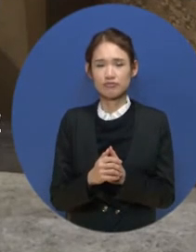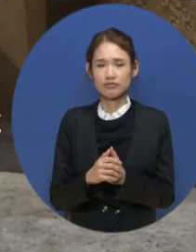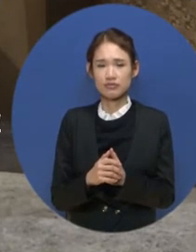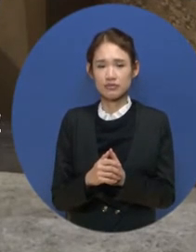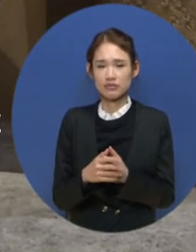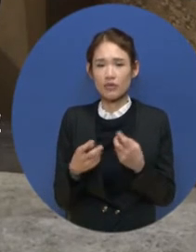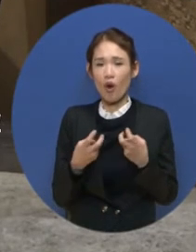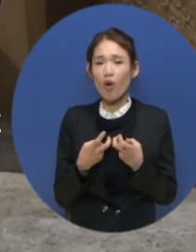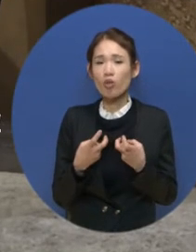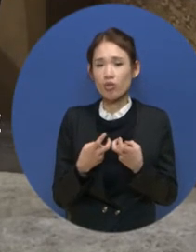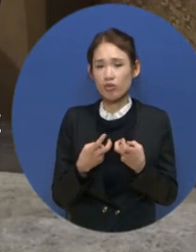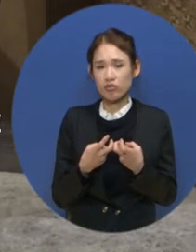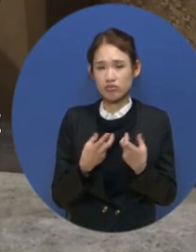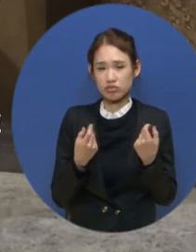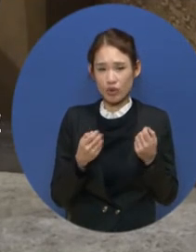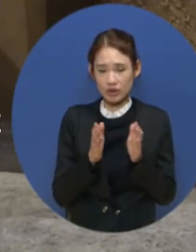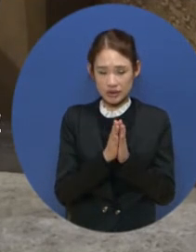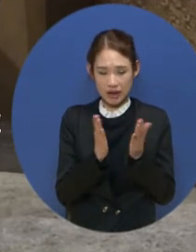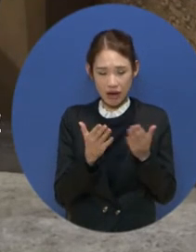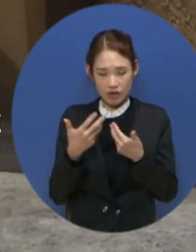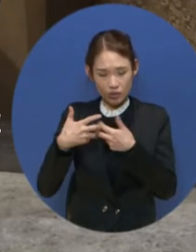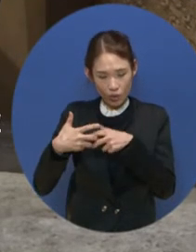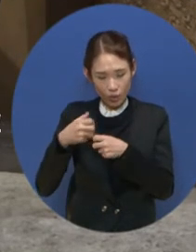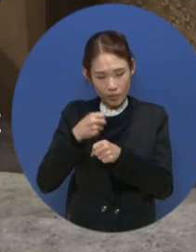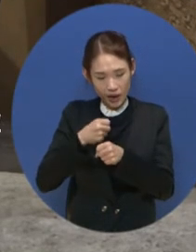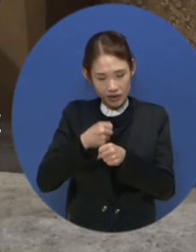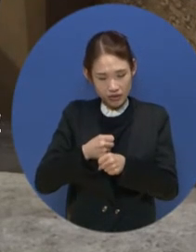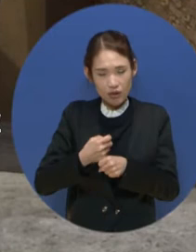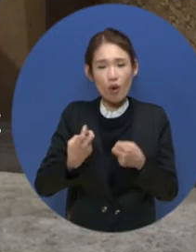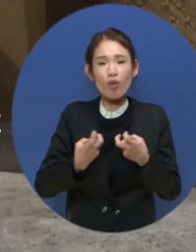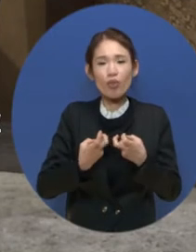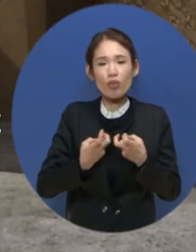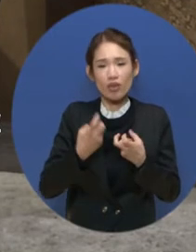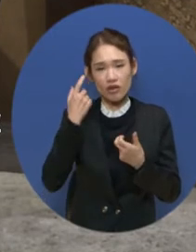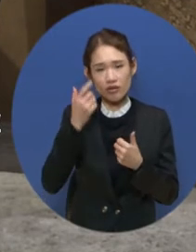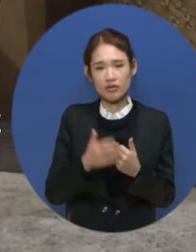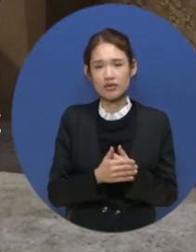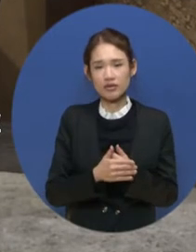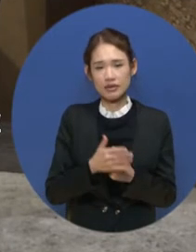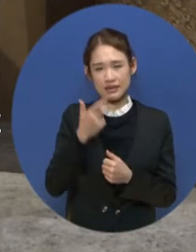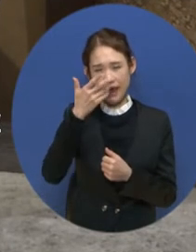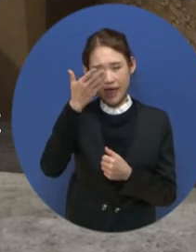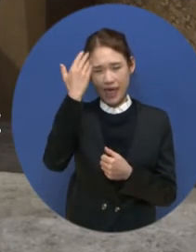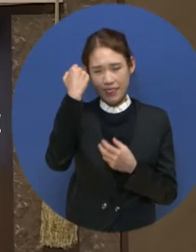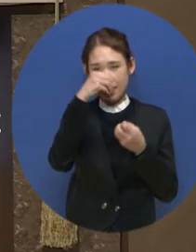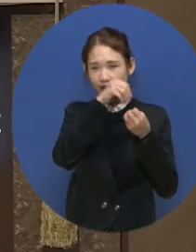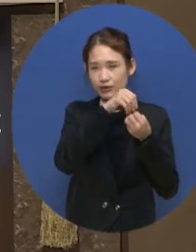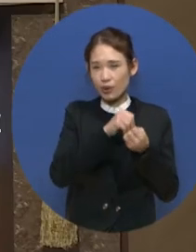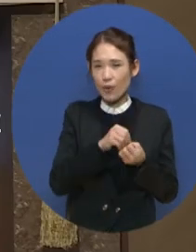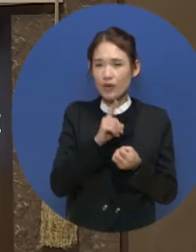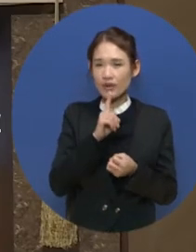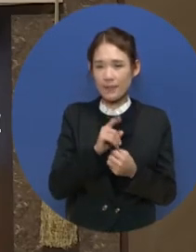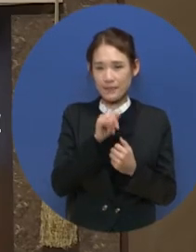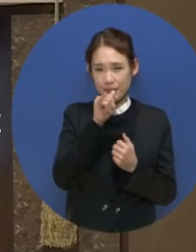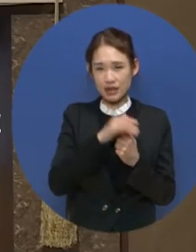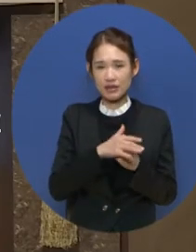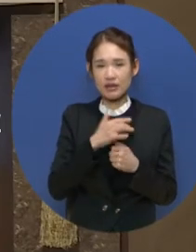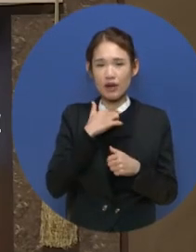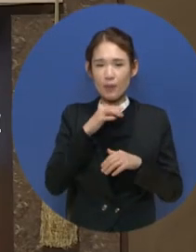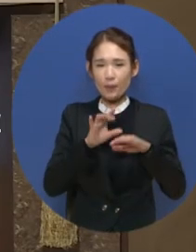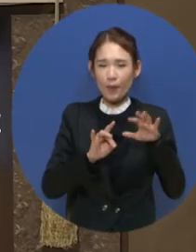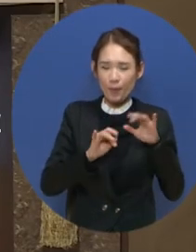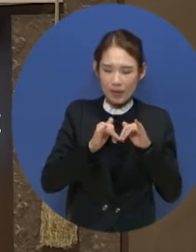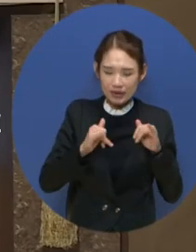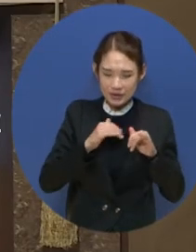이렇게 일원 도서나 교재를 만들 게 되셨나요 이게 옛날 속담에 1 이런거 가 있습니다 그 목마른 사람이